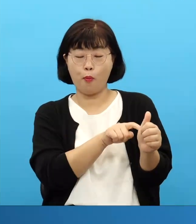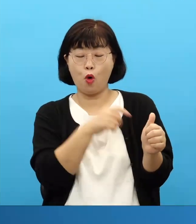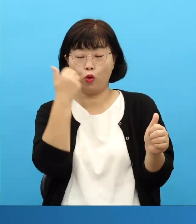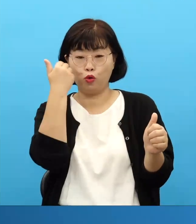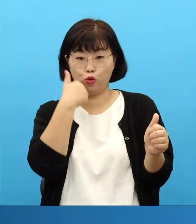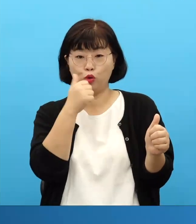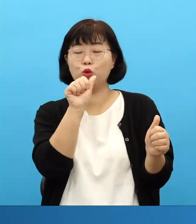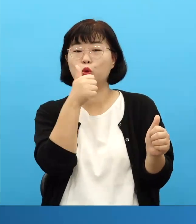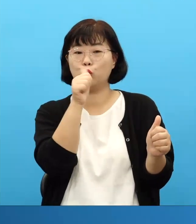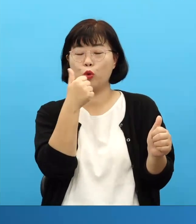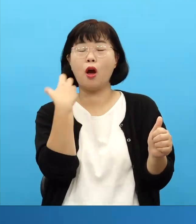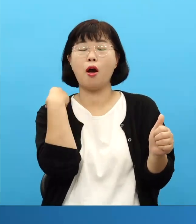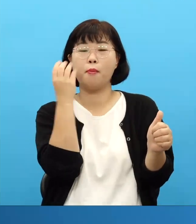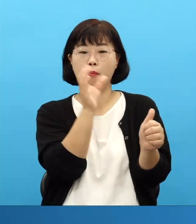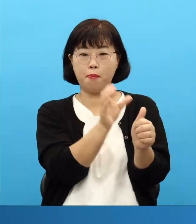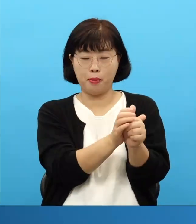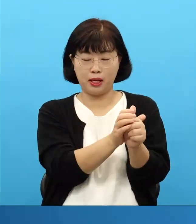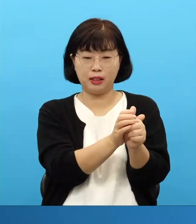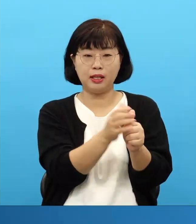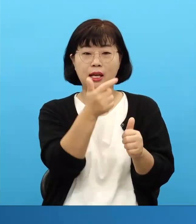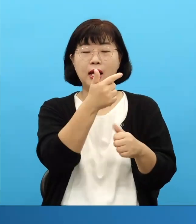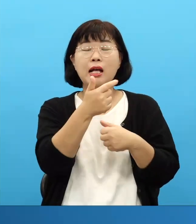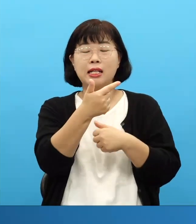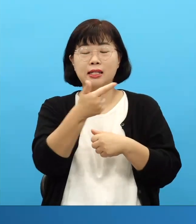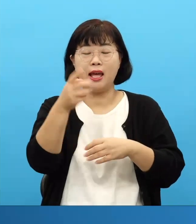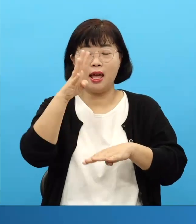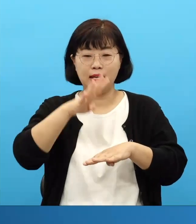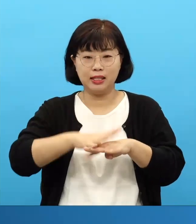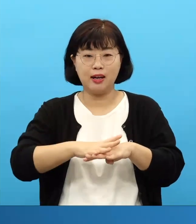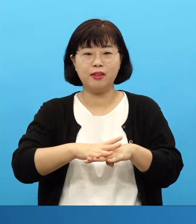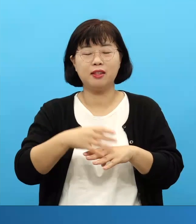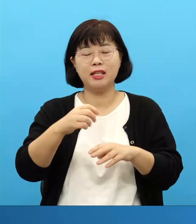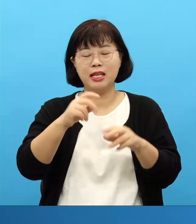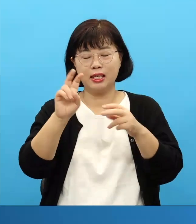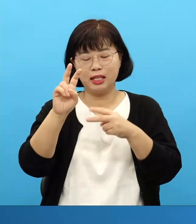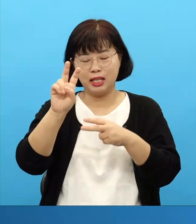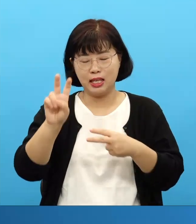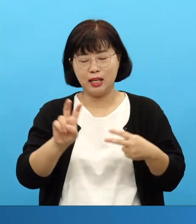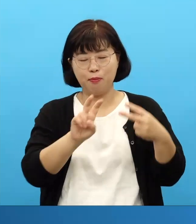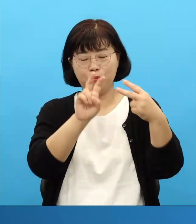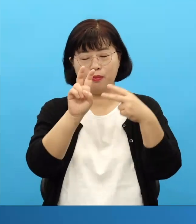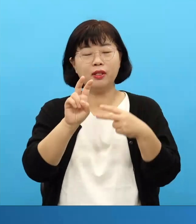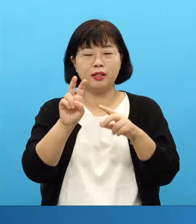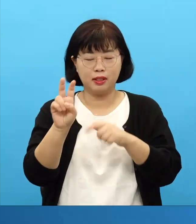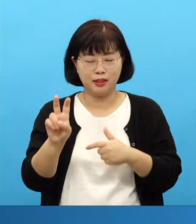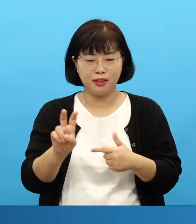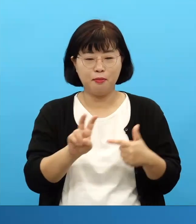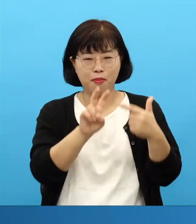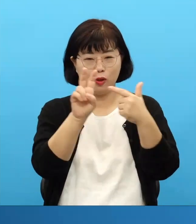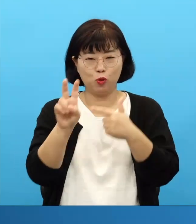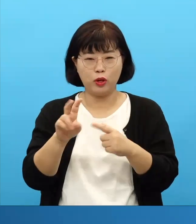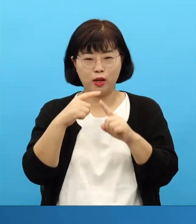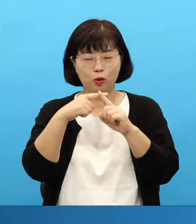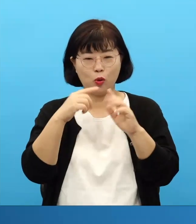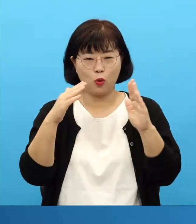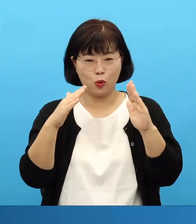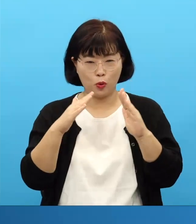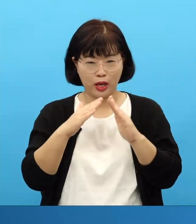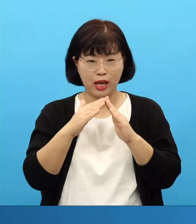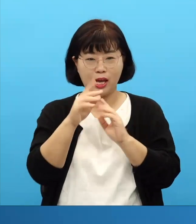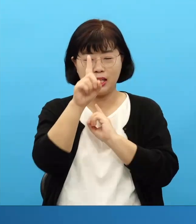통역을 맡은 대정 임마누엘 교회 이정원 렘넌트입니다. This is Jeong-un Lee Remnant from the Daejeong Immanuel Church, your interpreter